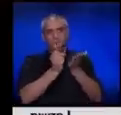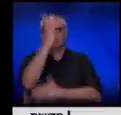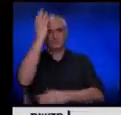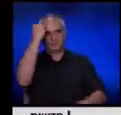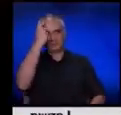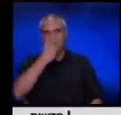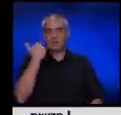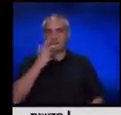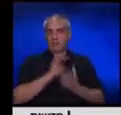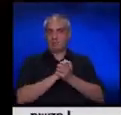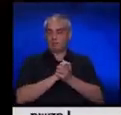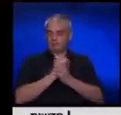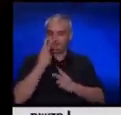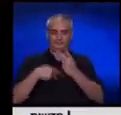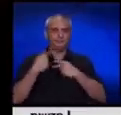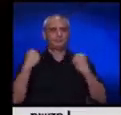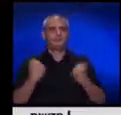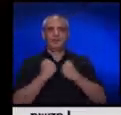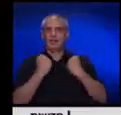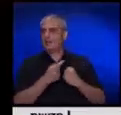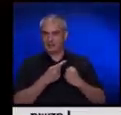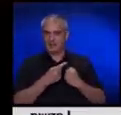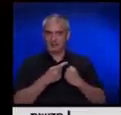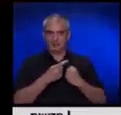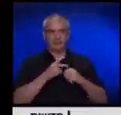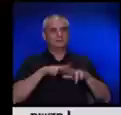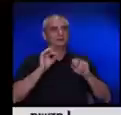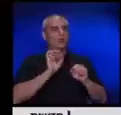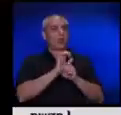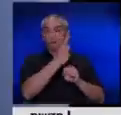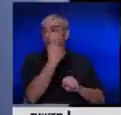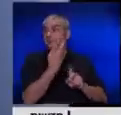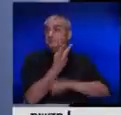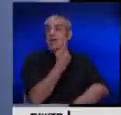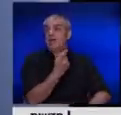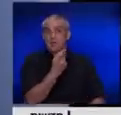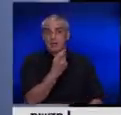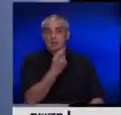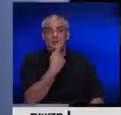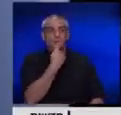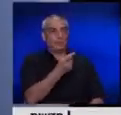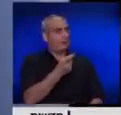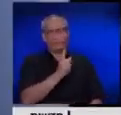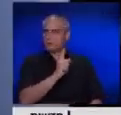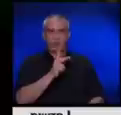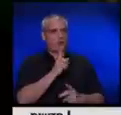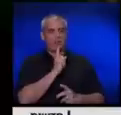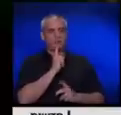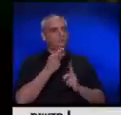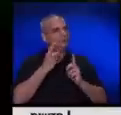חברה שחזרה בעצם בתרגיל סיטואציה של אונס שהיא חוותה. והוא אומר לה, את לא הולכת מספיק